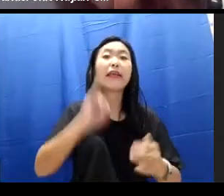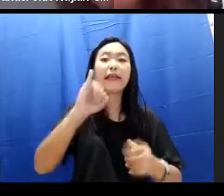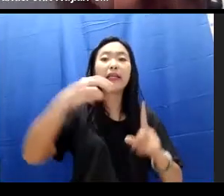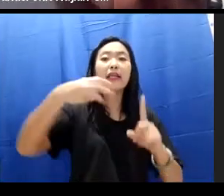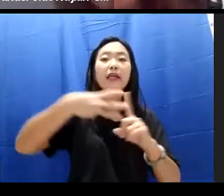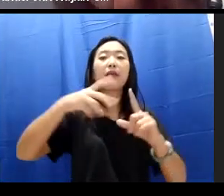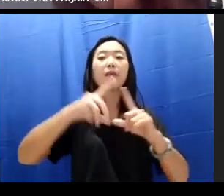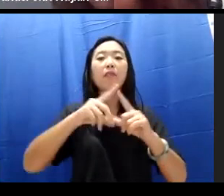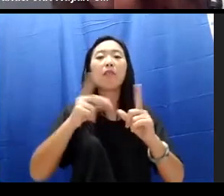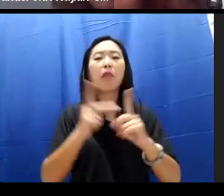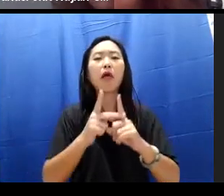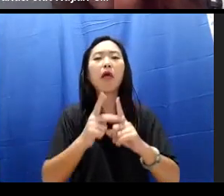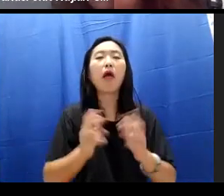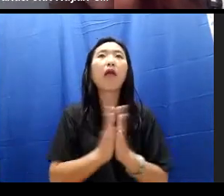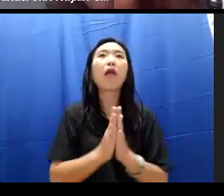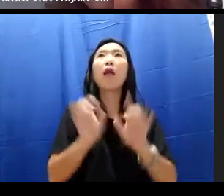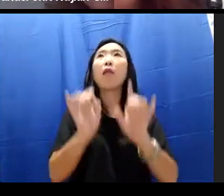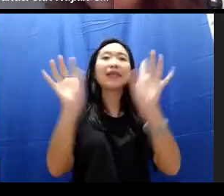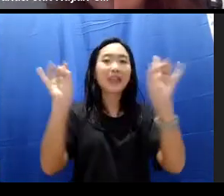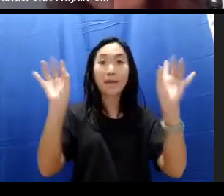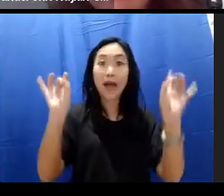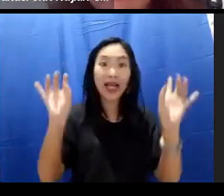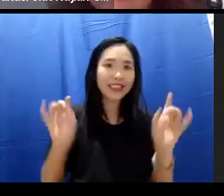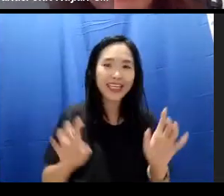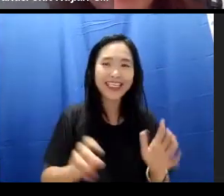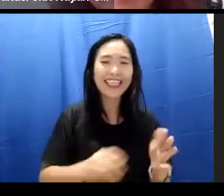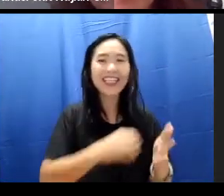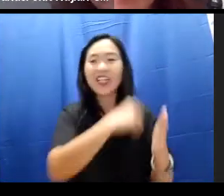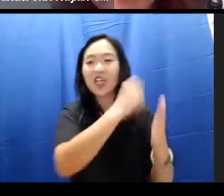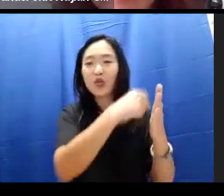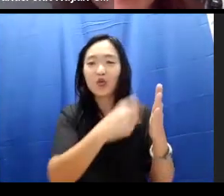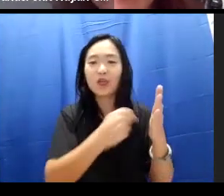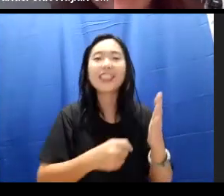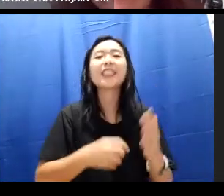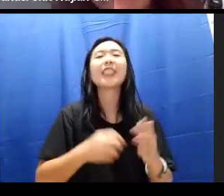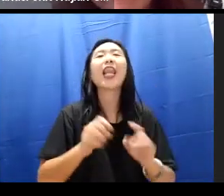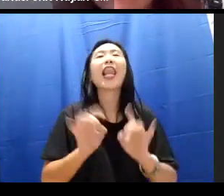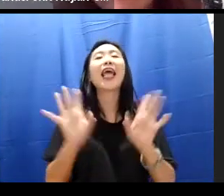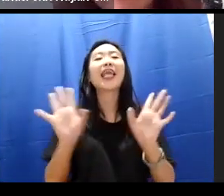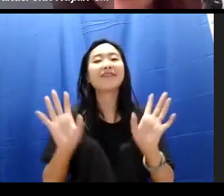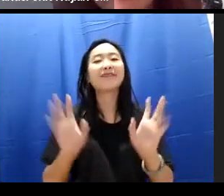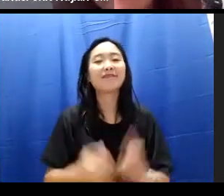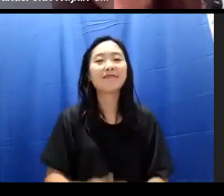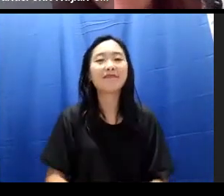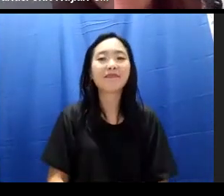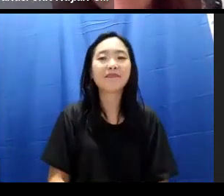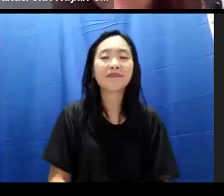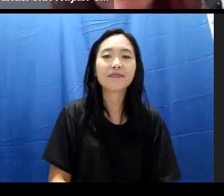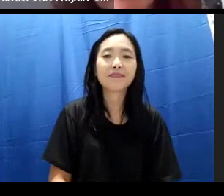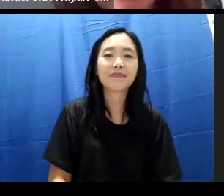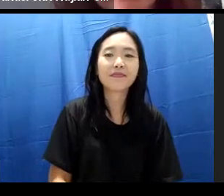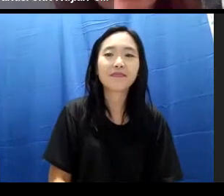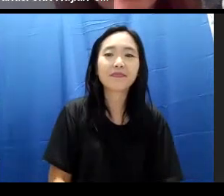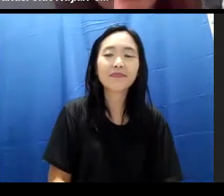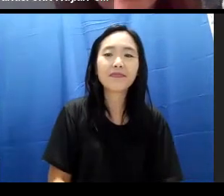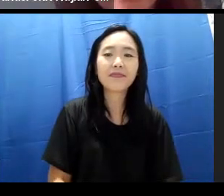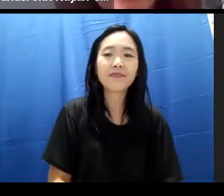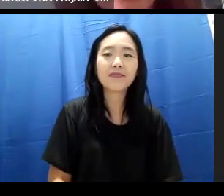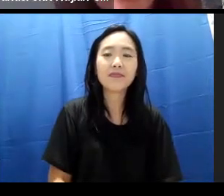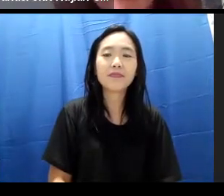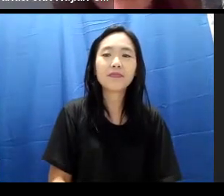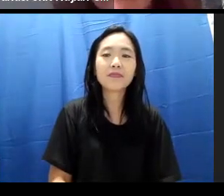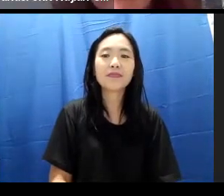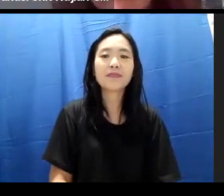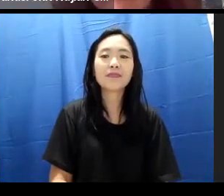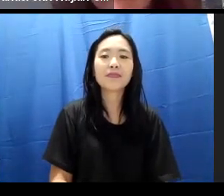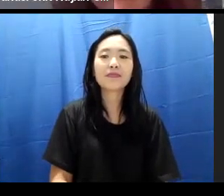masih banyak lagi tulisannya yang lainnya yang dipublikasikan. Selain di berbagai jurnal, Mbak Ibah juga sudah menerbitkan